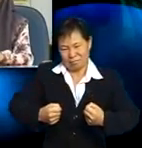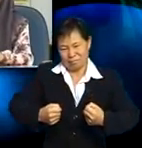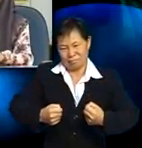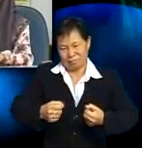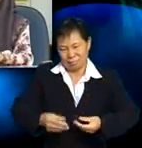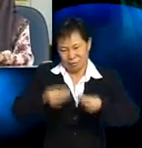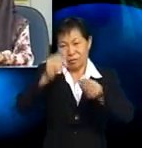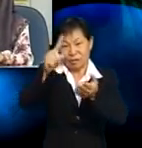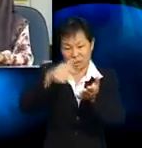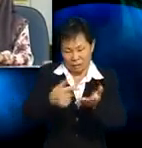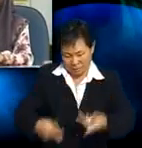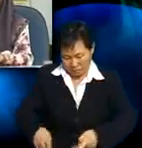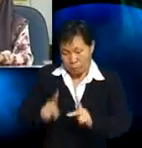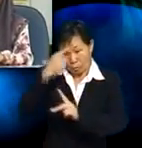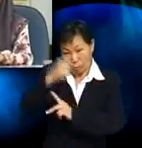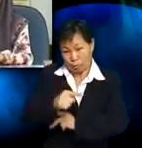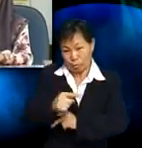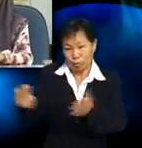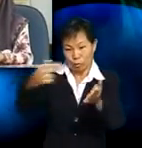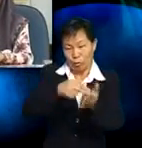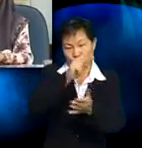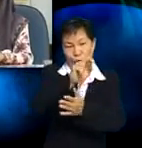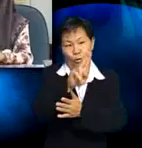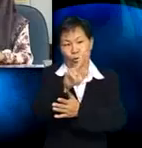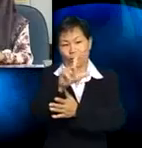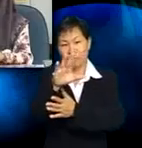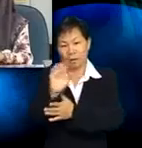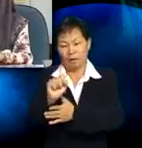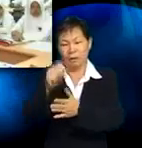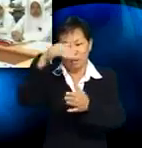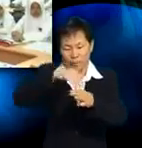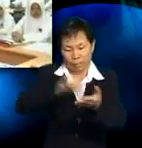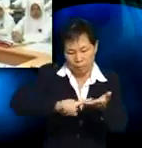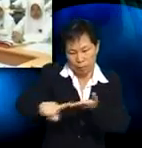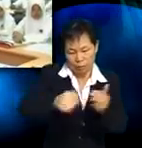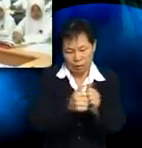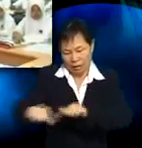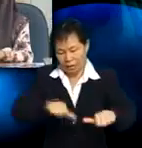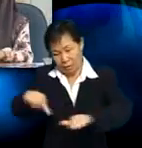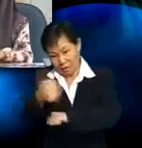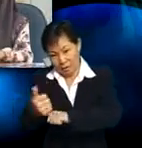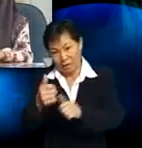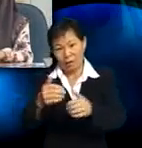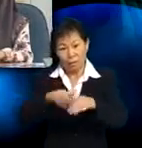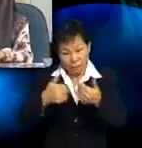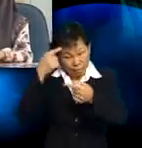saya akan memberi kamu satu lagipun doa untuk mengulang unps ini sekali lagi pada minggu harapan dengan activity